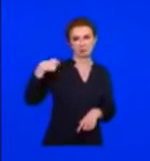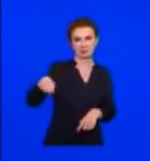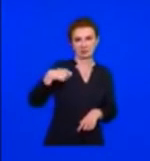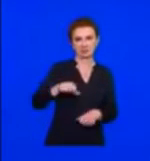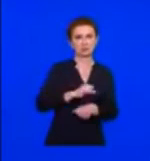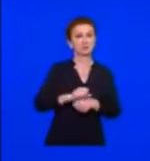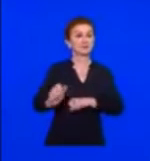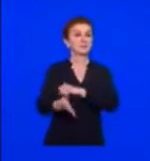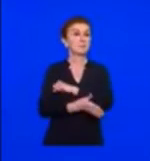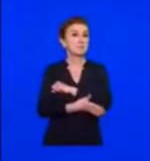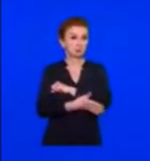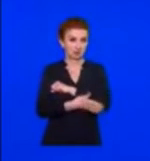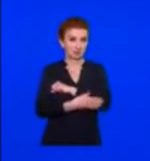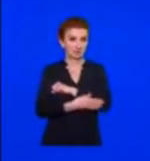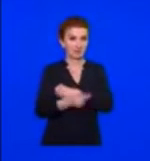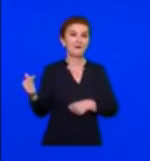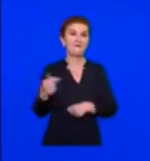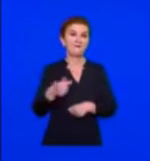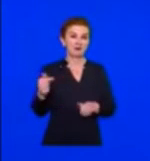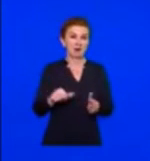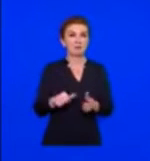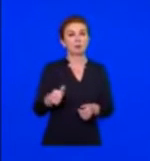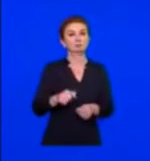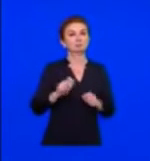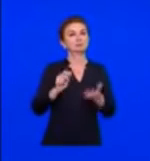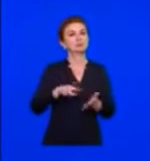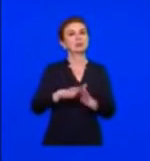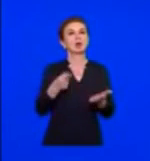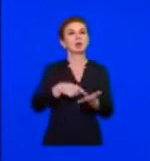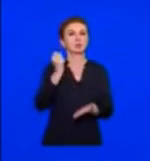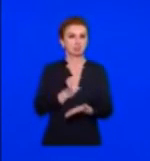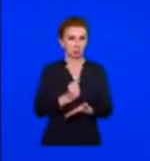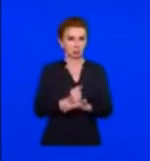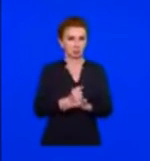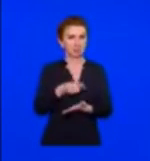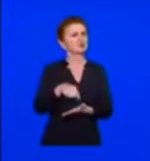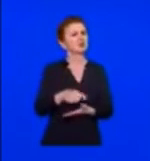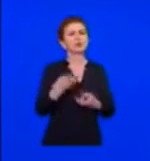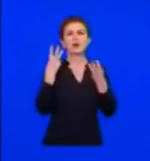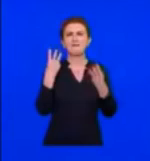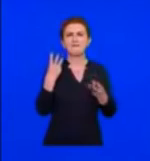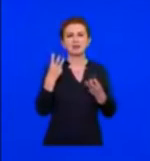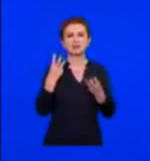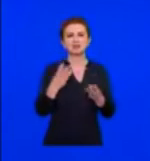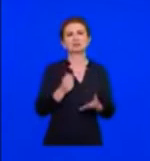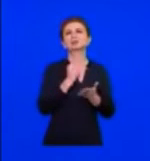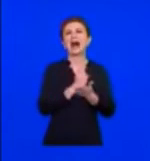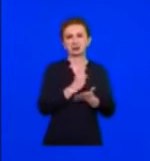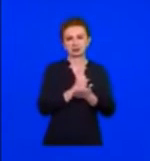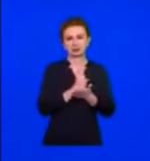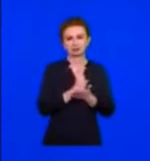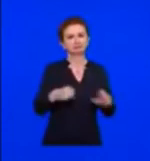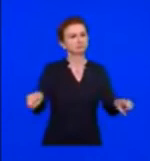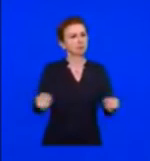podstawowych wymogów konstytucyjnych. Zobowiązuje nas do tego konstytucja. To jeden z najważniejszych aktów demokratycznego